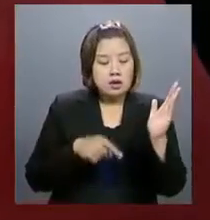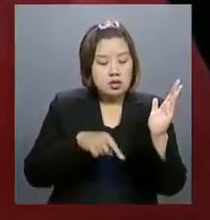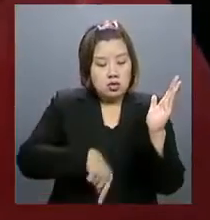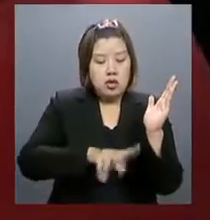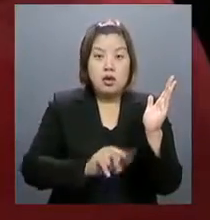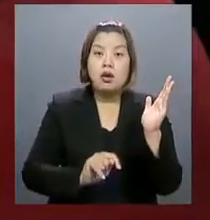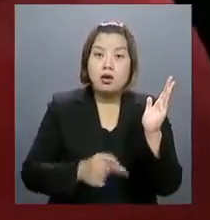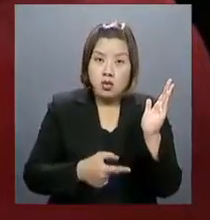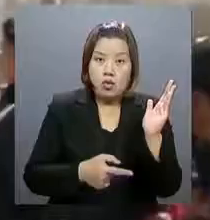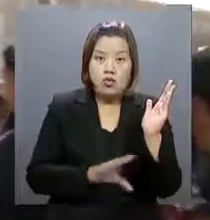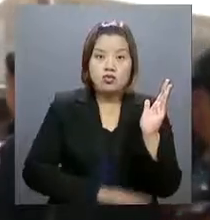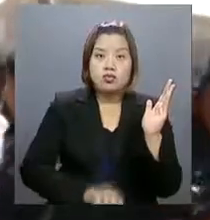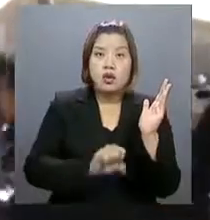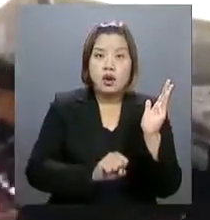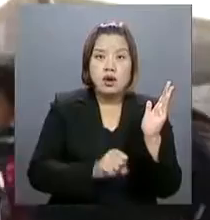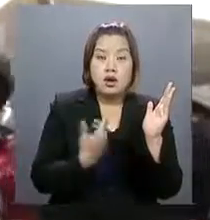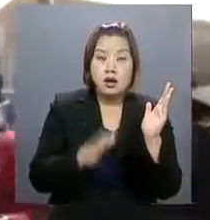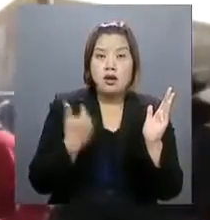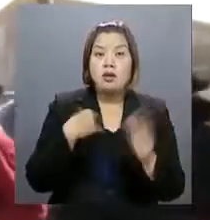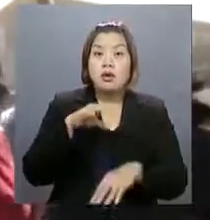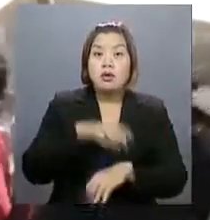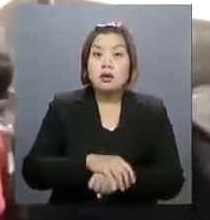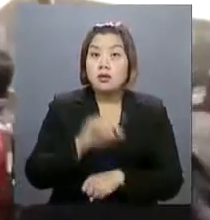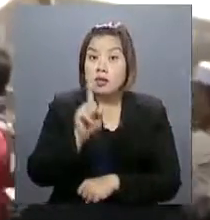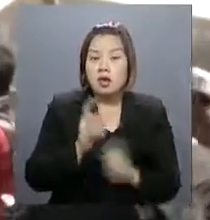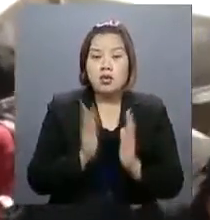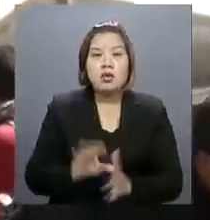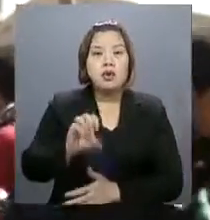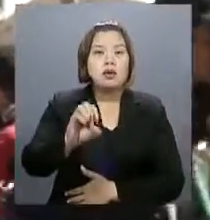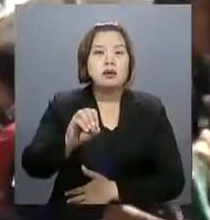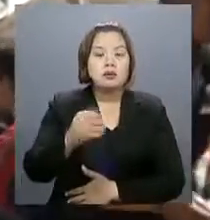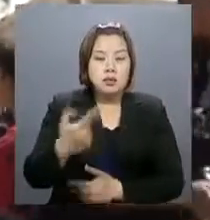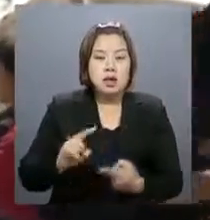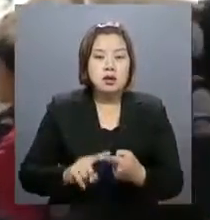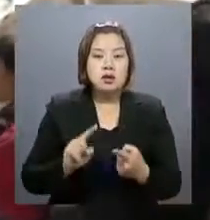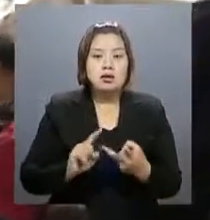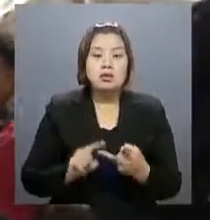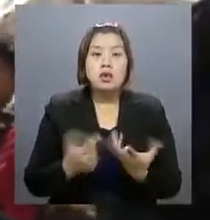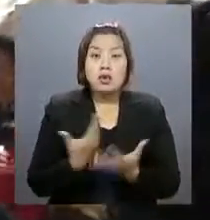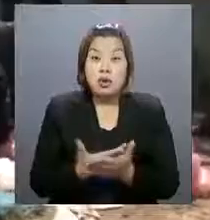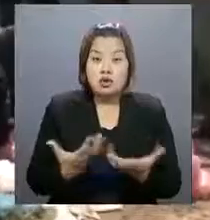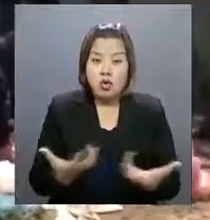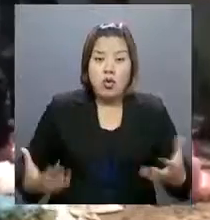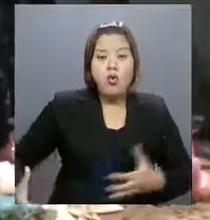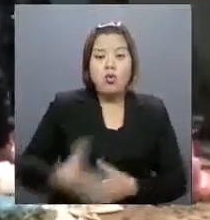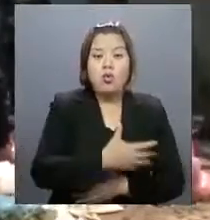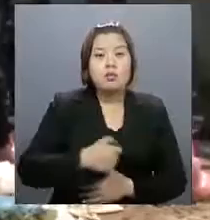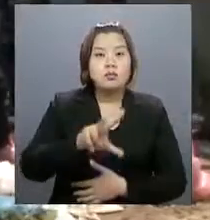และสงขลาสามารถจับกุมตัวได้แล้วประมาณ50คนและยึดทรัพย์กว่า300ล้านบาทค่ะ